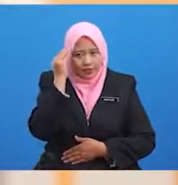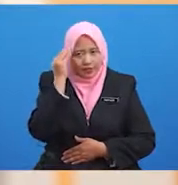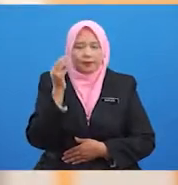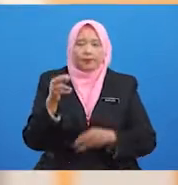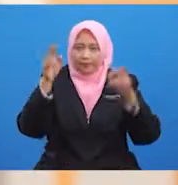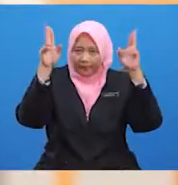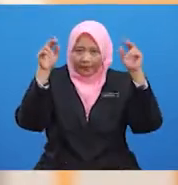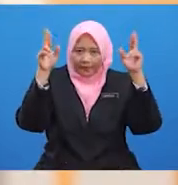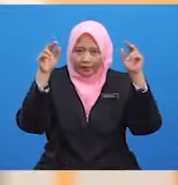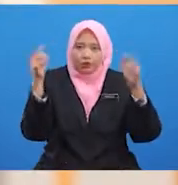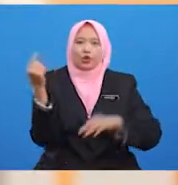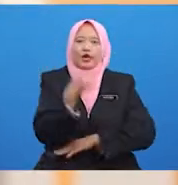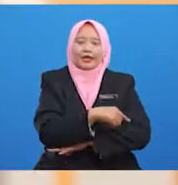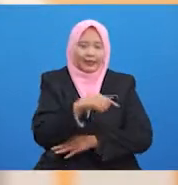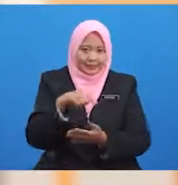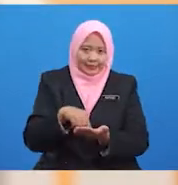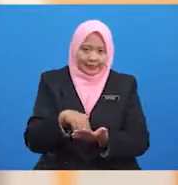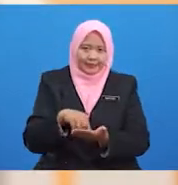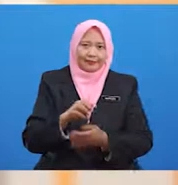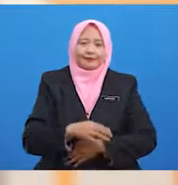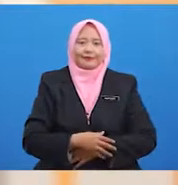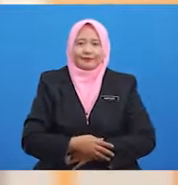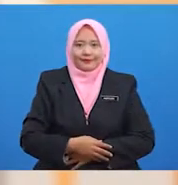ekonomi di Malaysia ini.